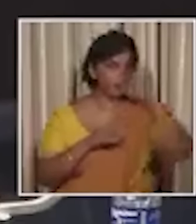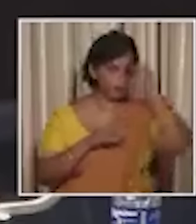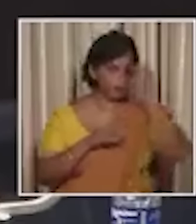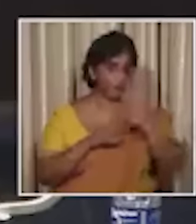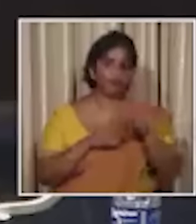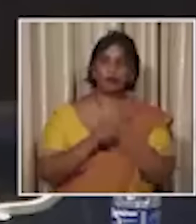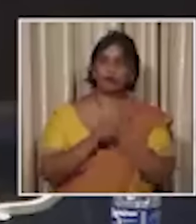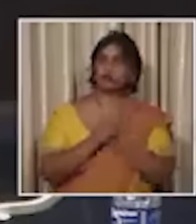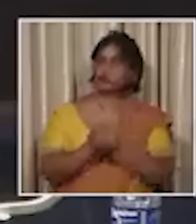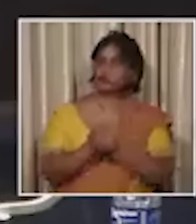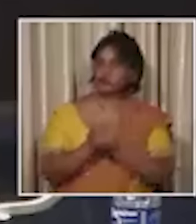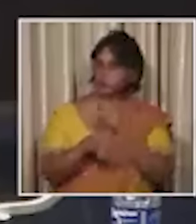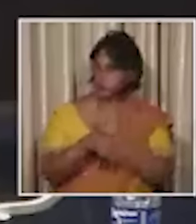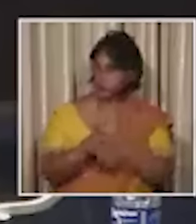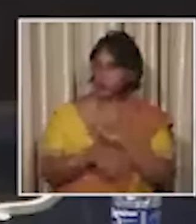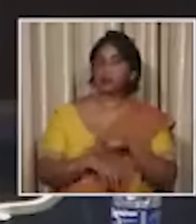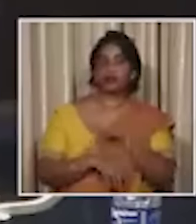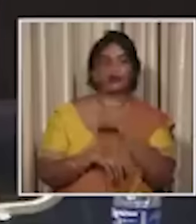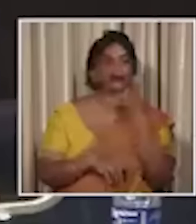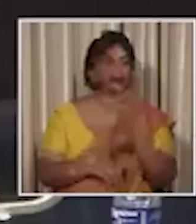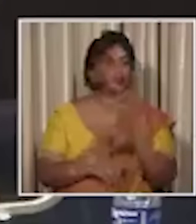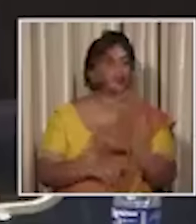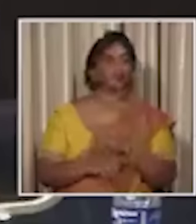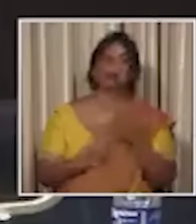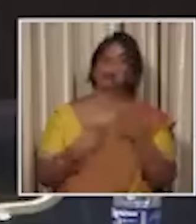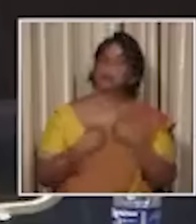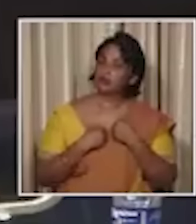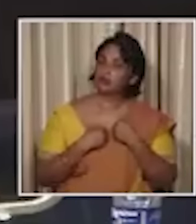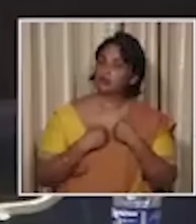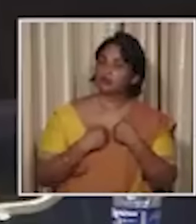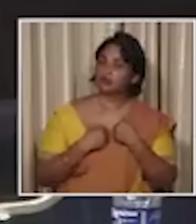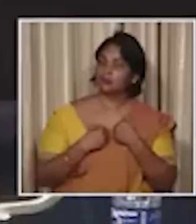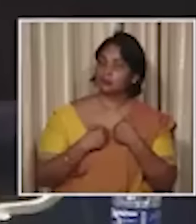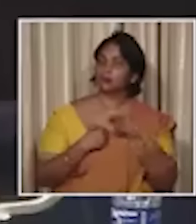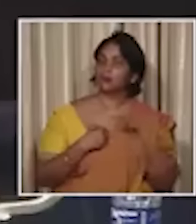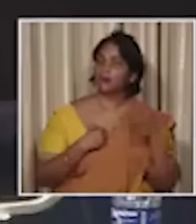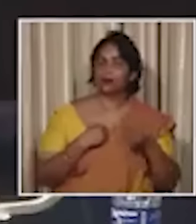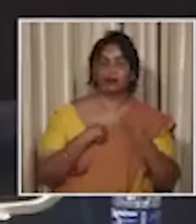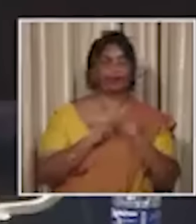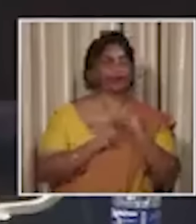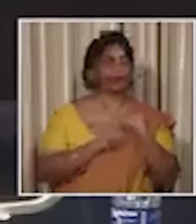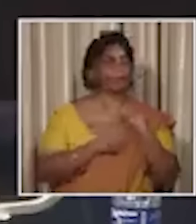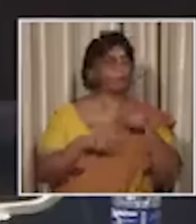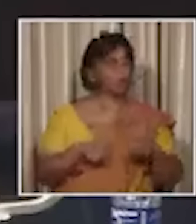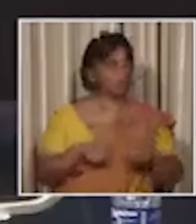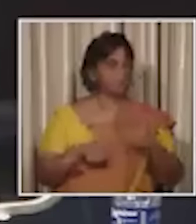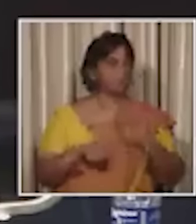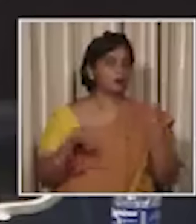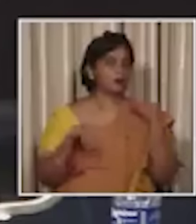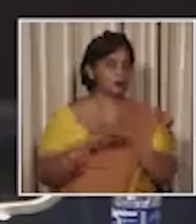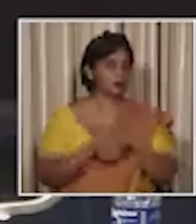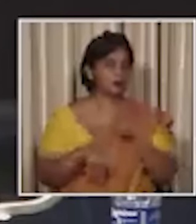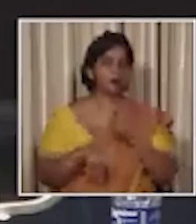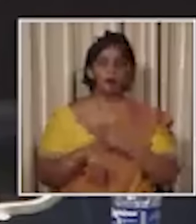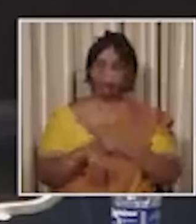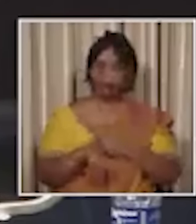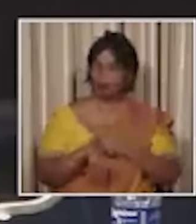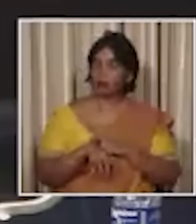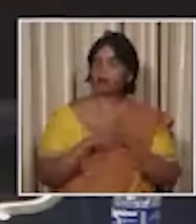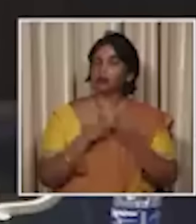இந்த நாடாளுமன்ற அமர்வுகளில் கலந்து கொண்ட பிற்பாடு நான் கிளிநொக்கி சென்று வாக்குமூலம் கொடுக்கிறேன் என்று கேட்டபொழுதும் கூட சபாநாயகர் அதனை செய்யவில்லை.